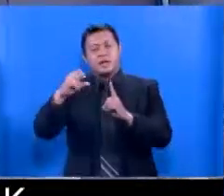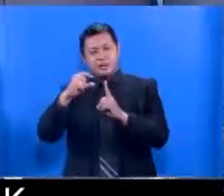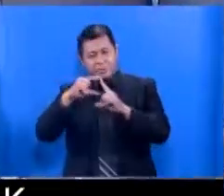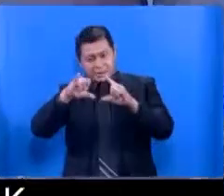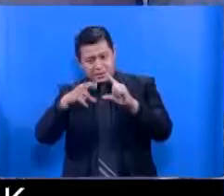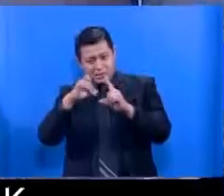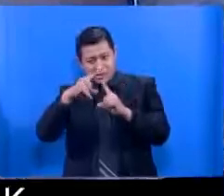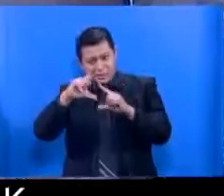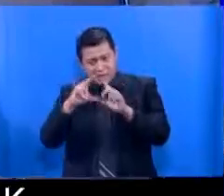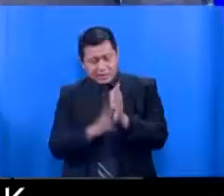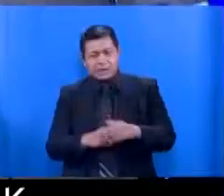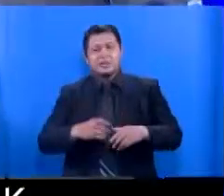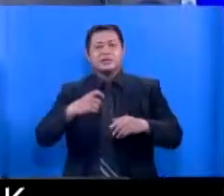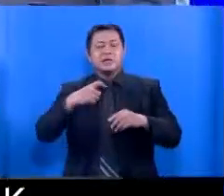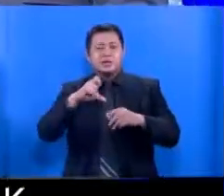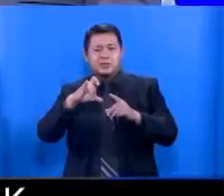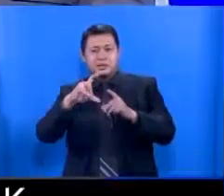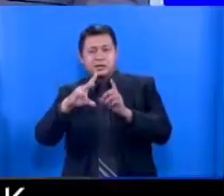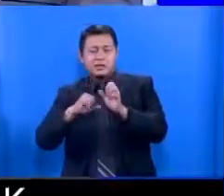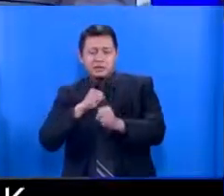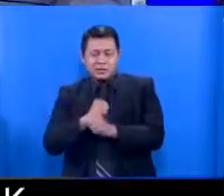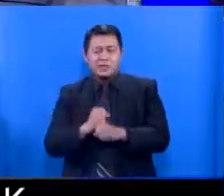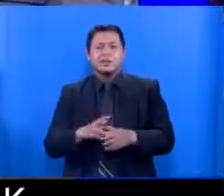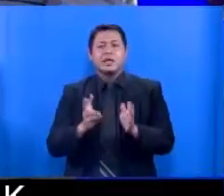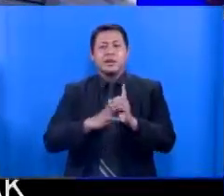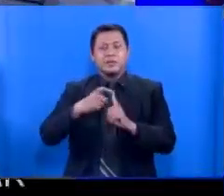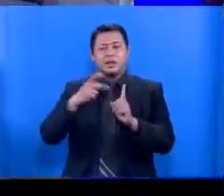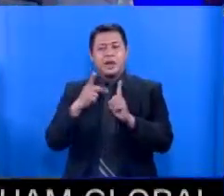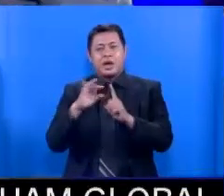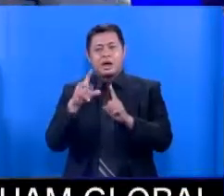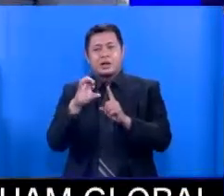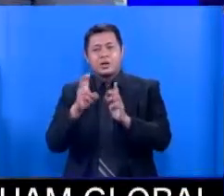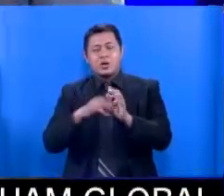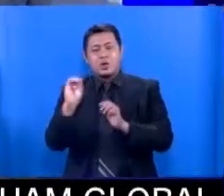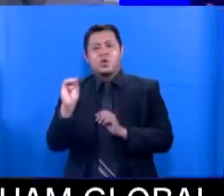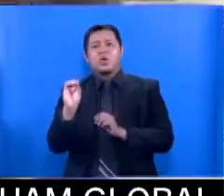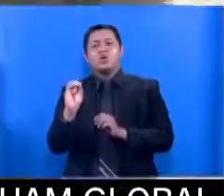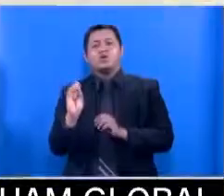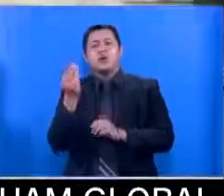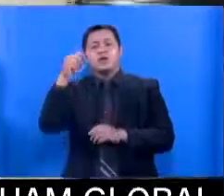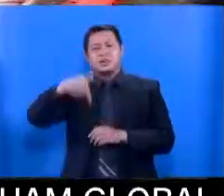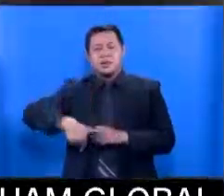Timur, Jalan Raya Cilincing, Jakarta Utara, dan Jalan MT Haryono, Jakarta Selatan.